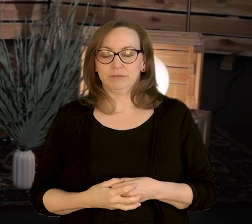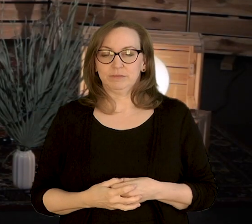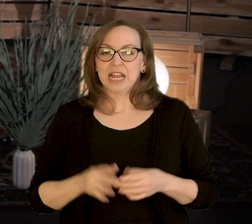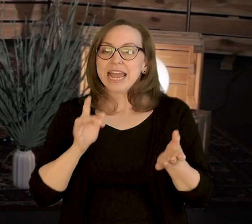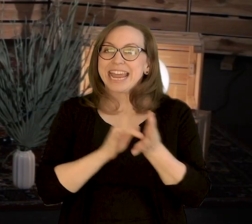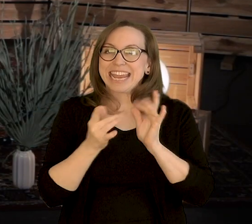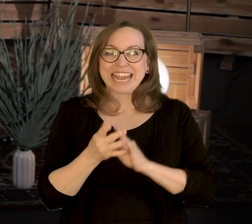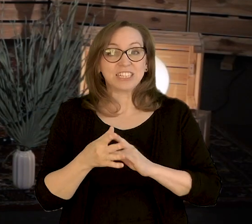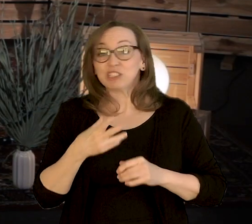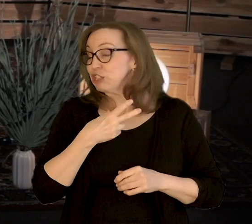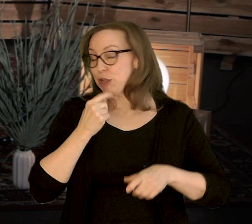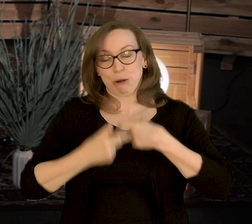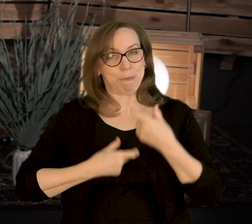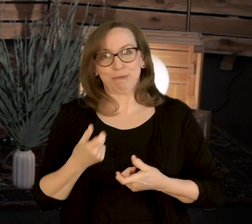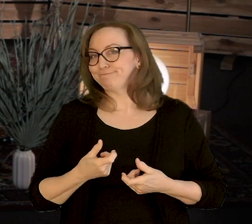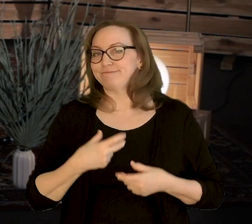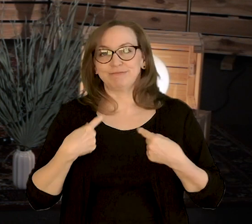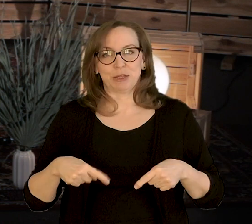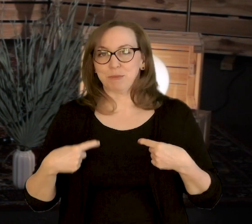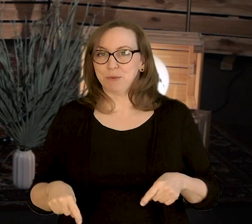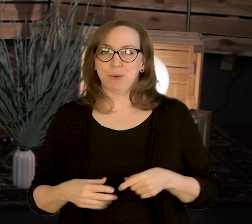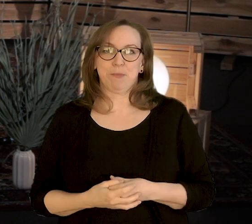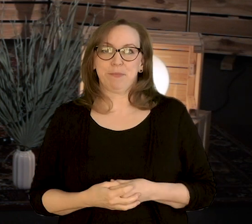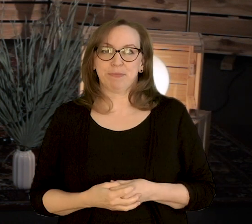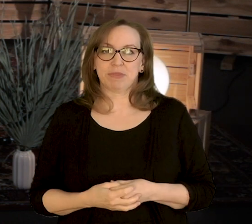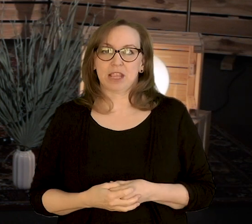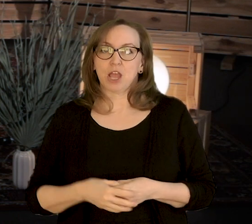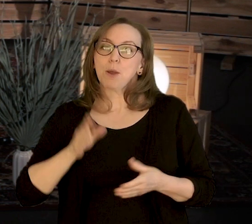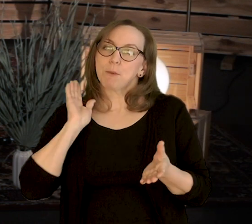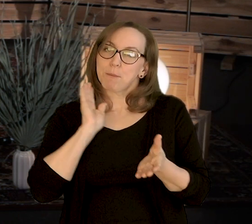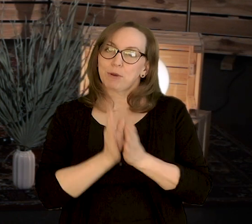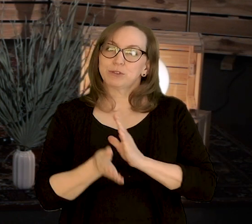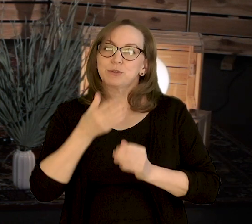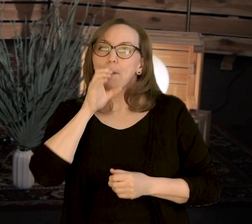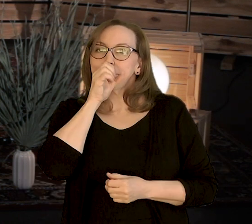Jezus tak nie robi. Po prostu milczy.